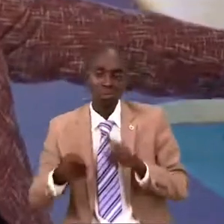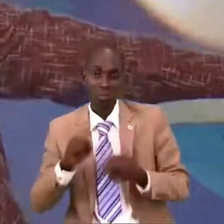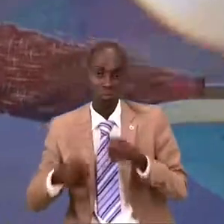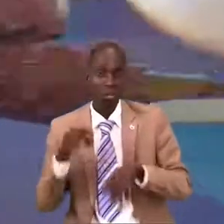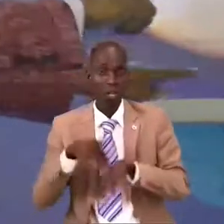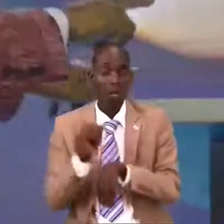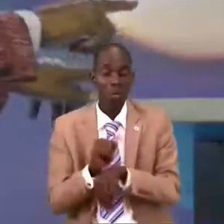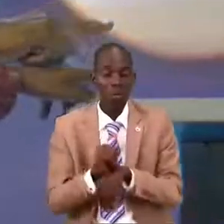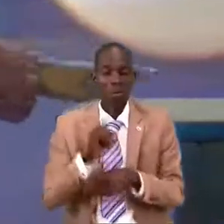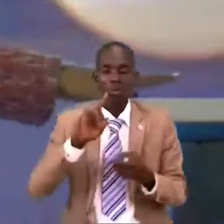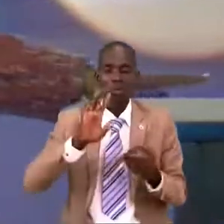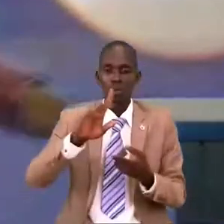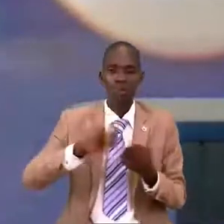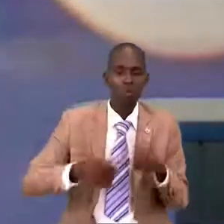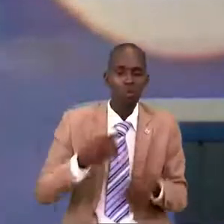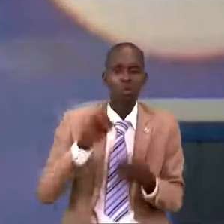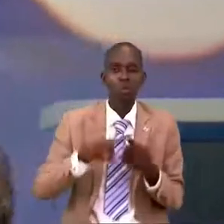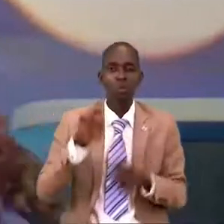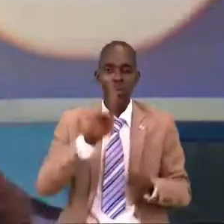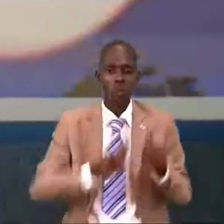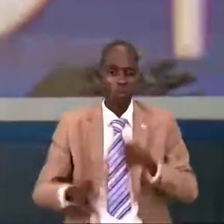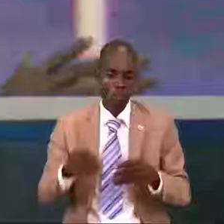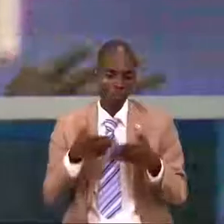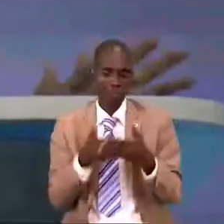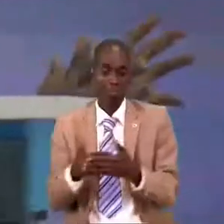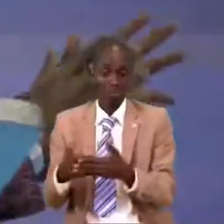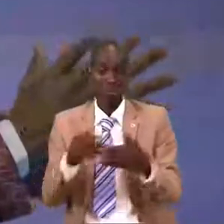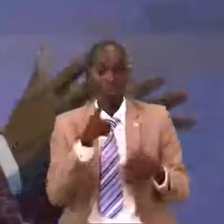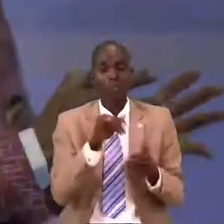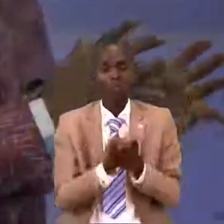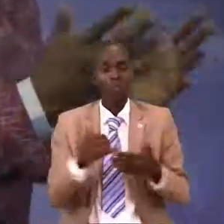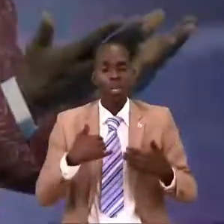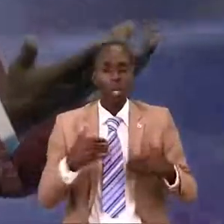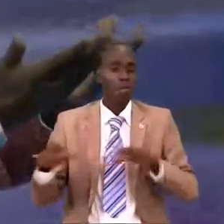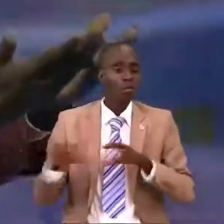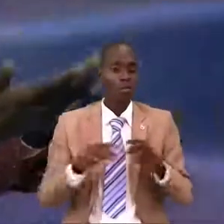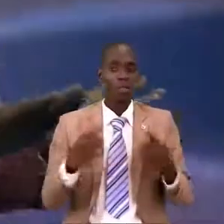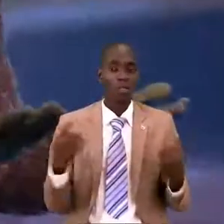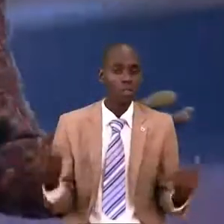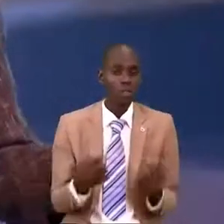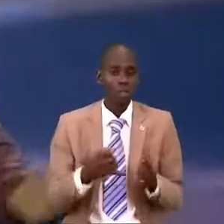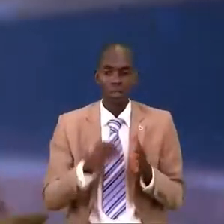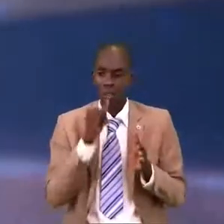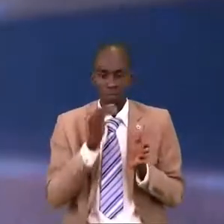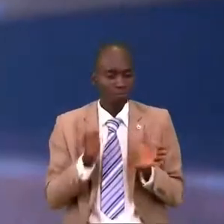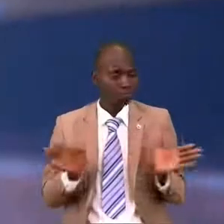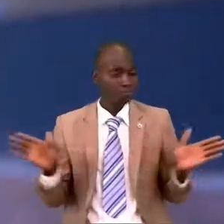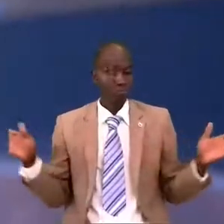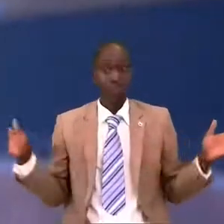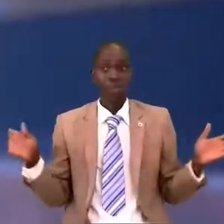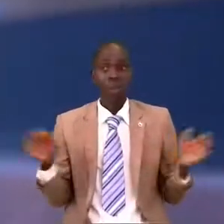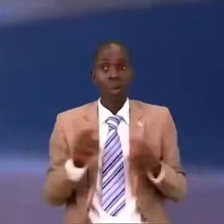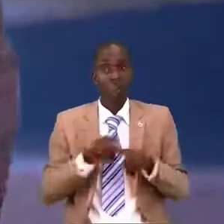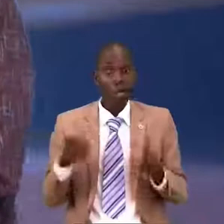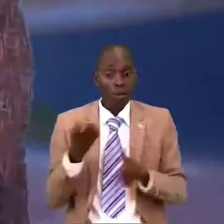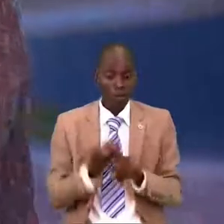donc, tu as péché contre, c'est horizontalement. D'ici là-bas, tu confesses tes péchés à